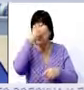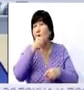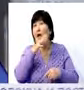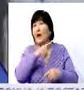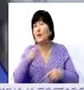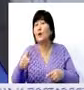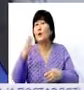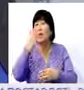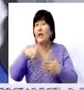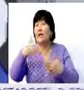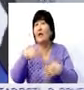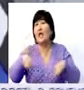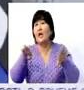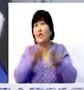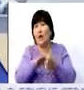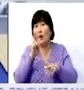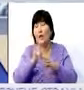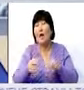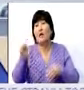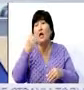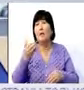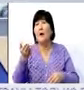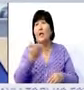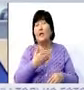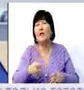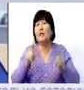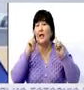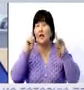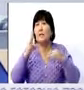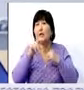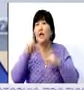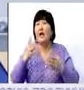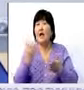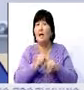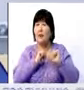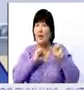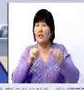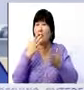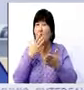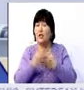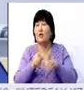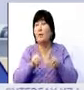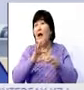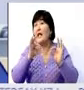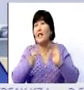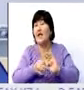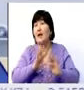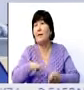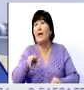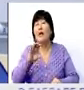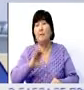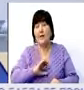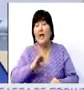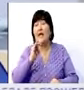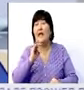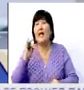срок дисквалификации закончится. Напомним, нашему именитому земляку удалось отстоять свои неолимпийские медали. Илья